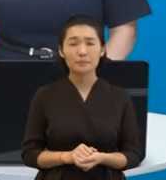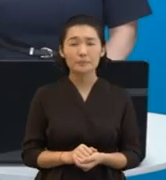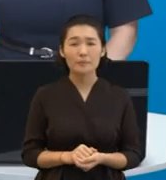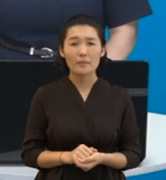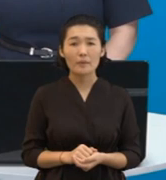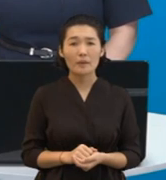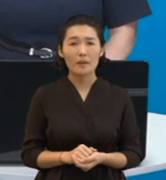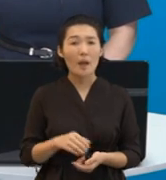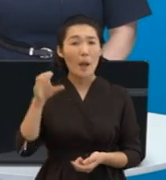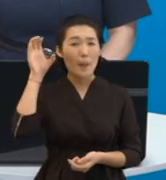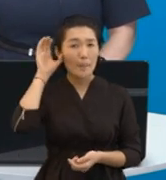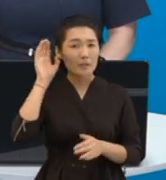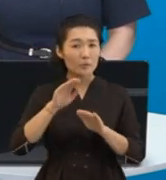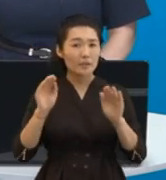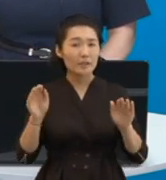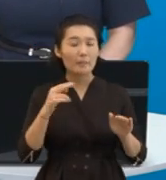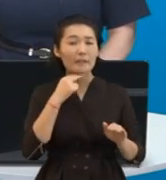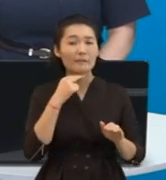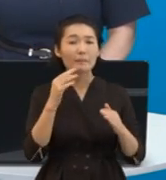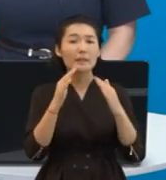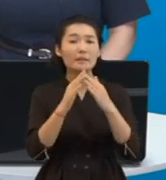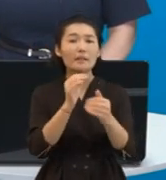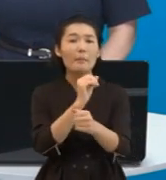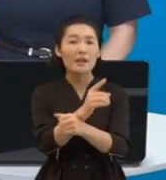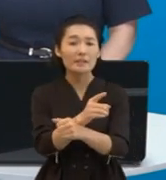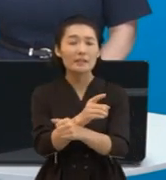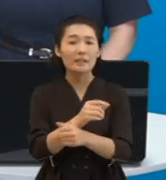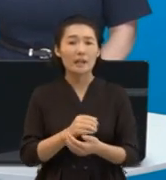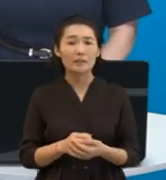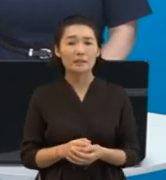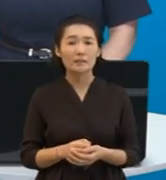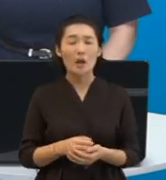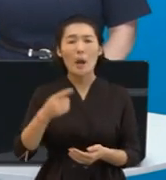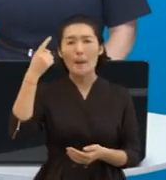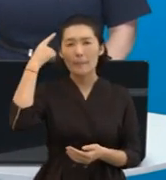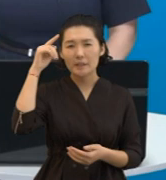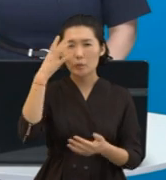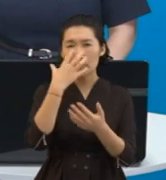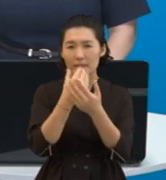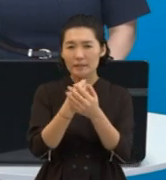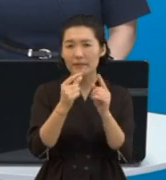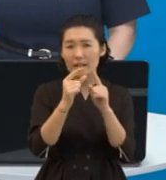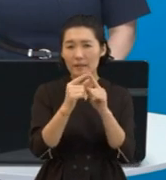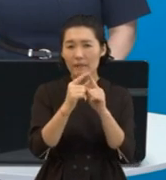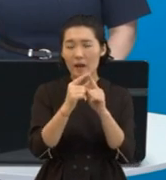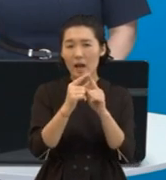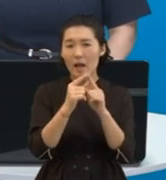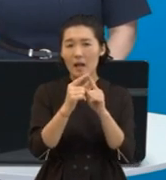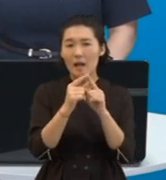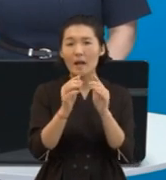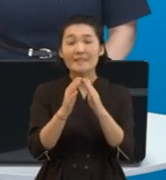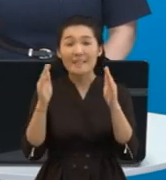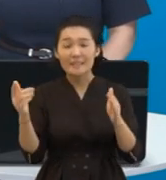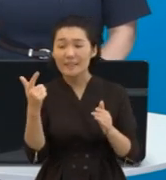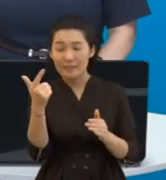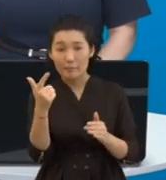послушайте ребята внимательно домашнее задание придумайте свои слова с разделительным мягким знаком и